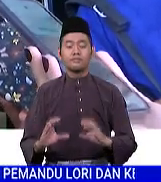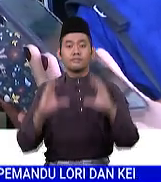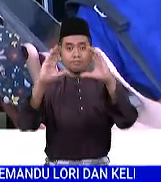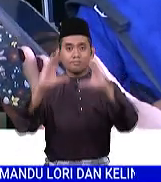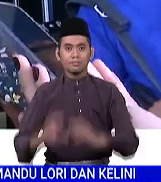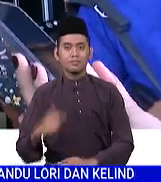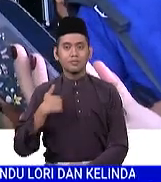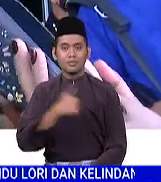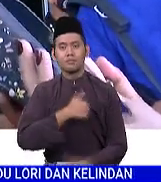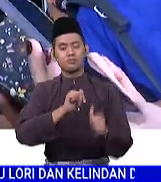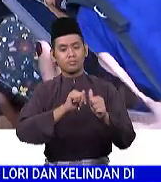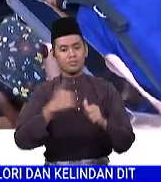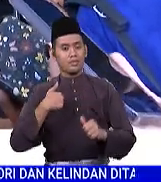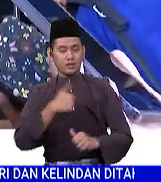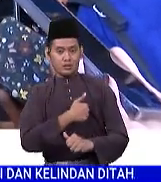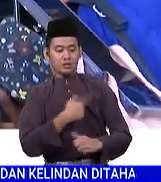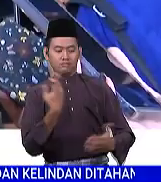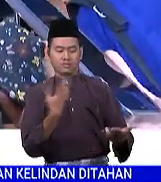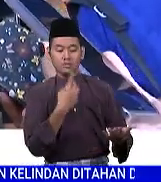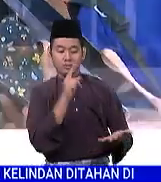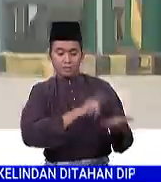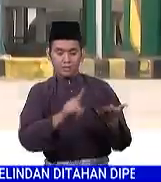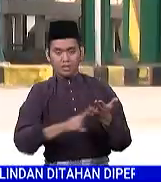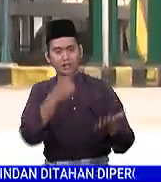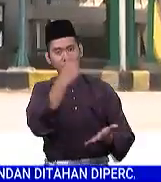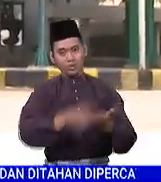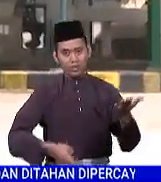Dia nak elakkan supaya dia kesan, dia masuk tol itu, keluar tol dan sebagainya.